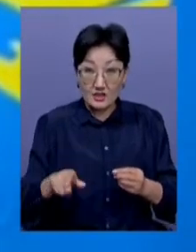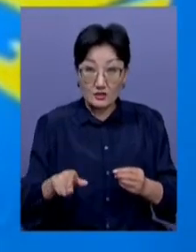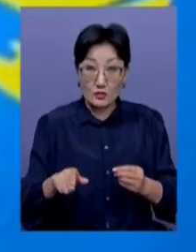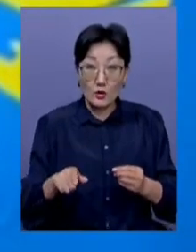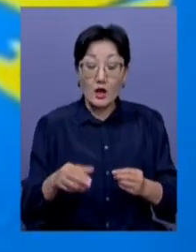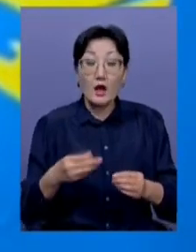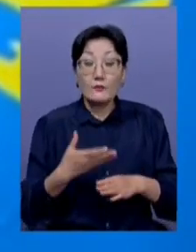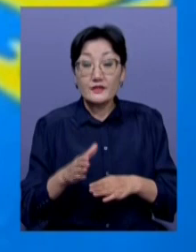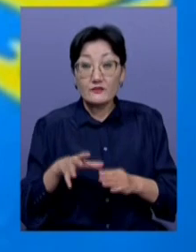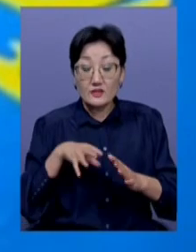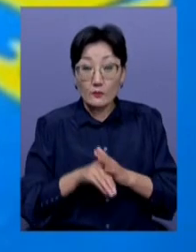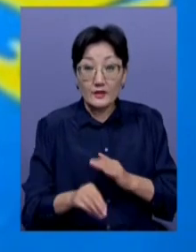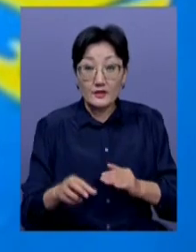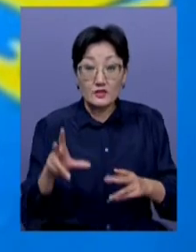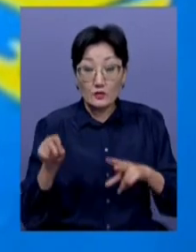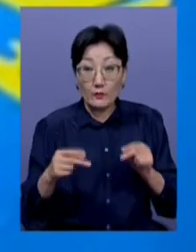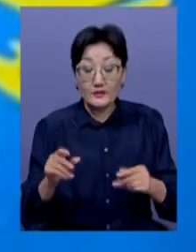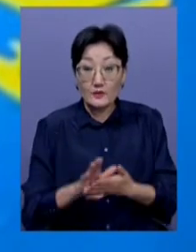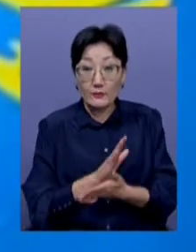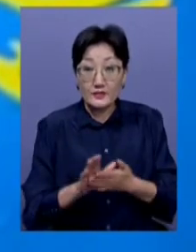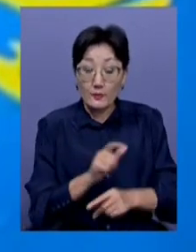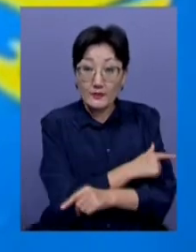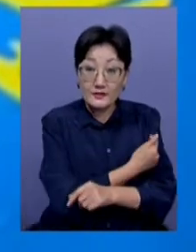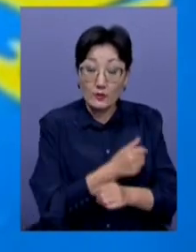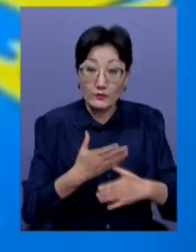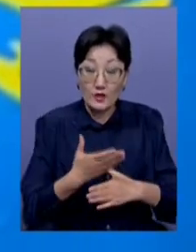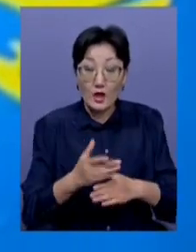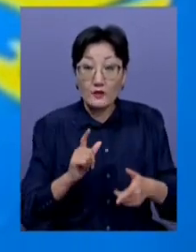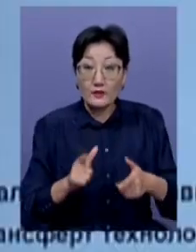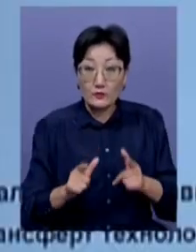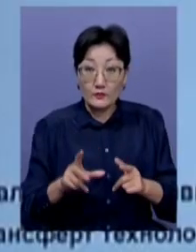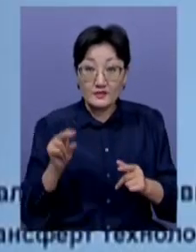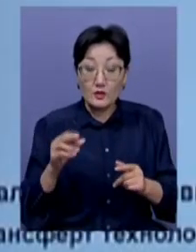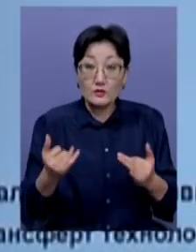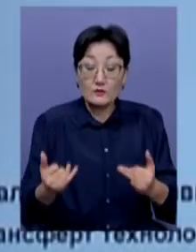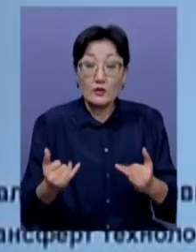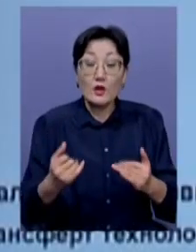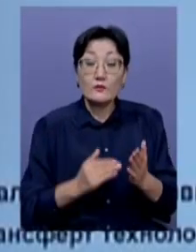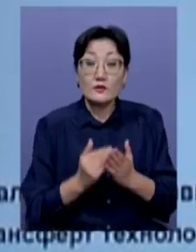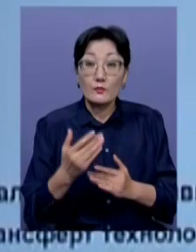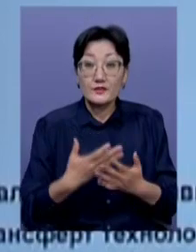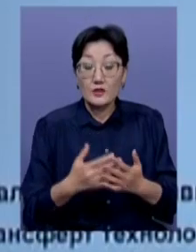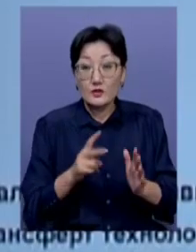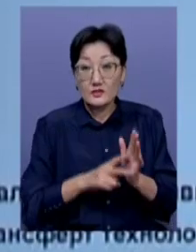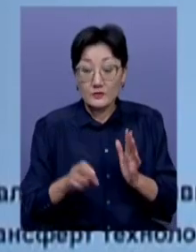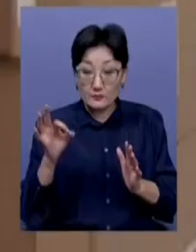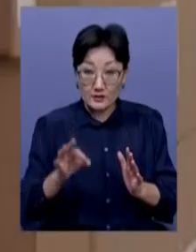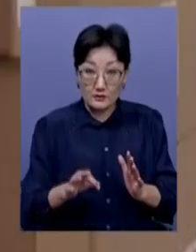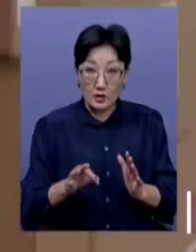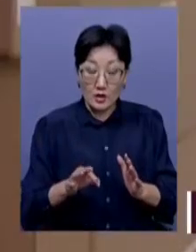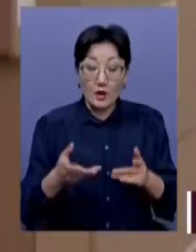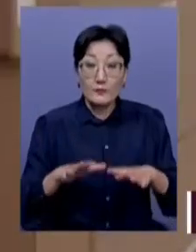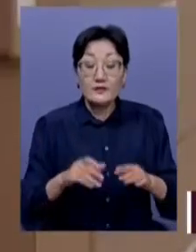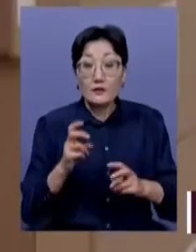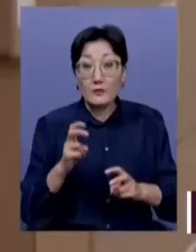а ее доля в рамках гарантированного объема бесплатной медицинской помощи в натуральном выражении на сегодняшний день достигла порядка 70%. С